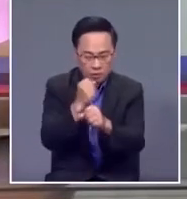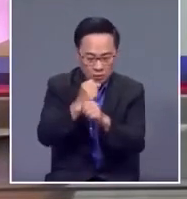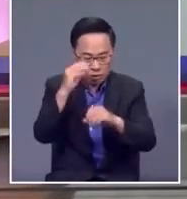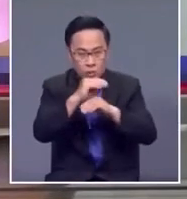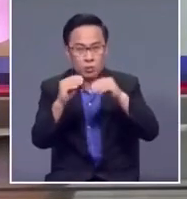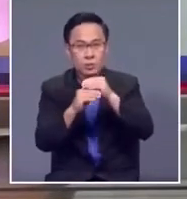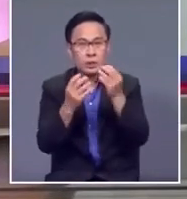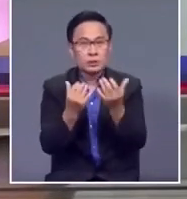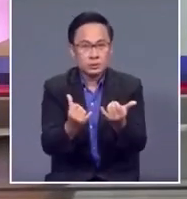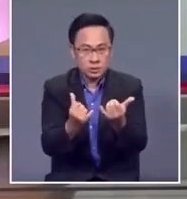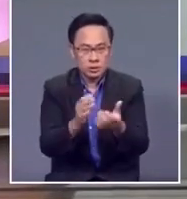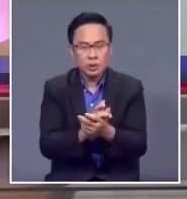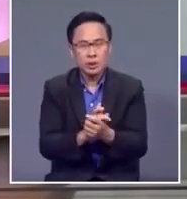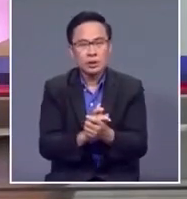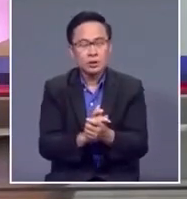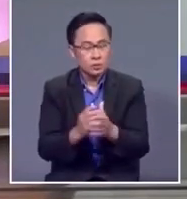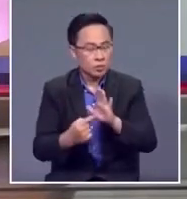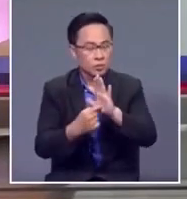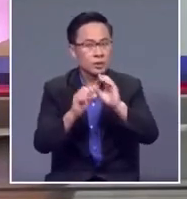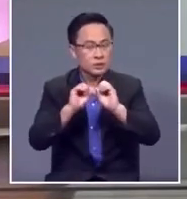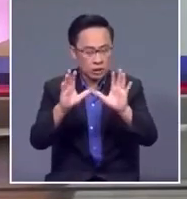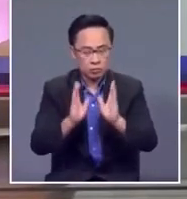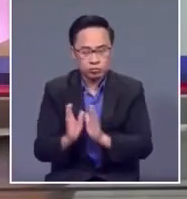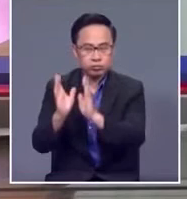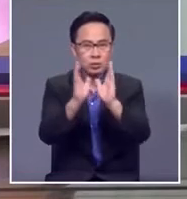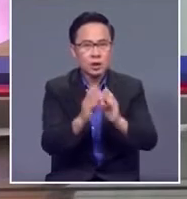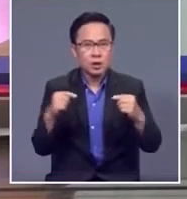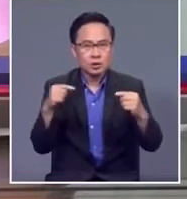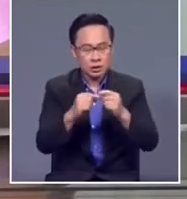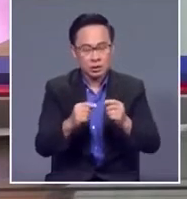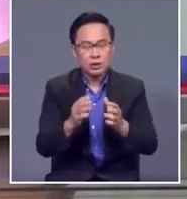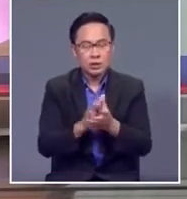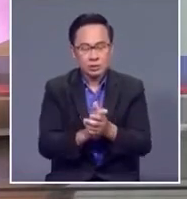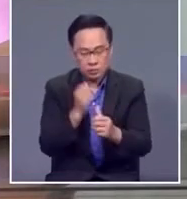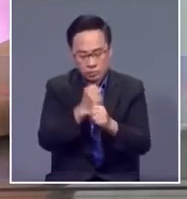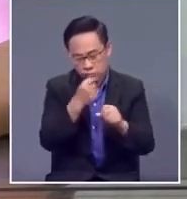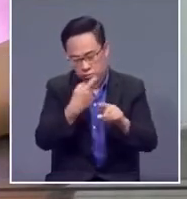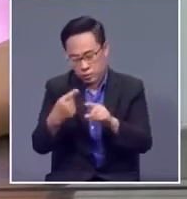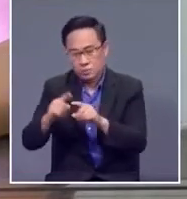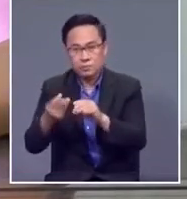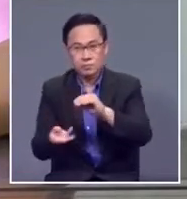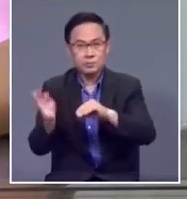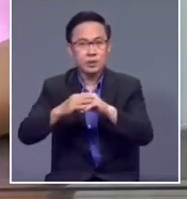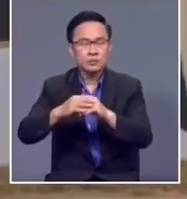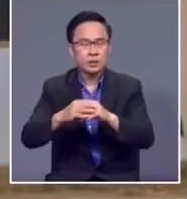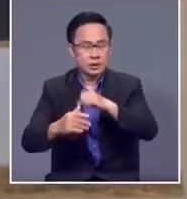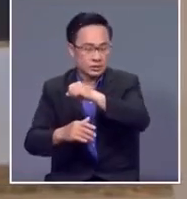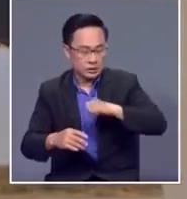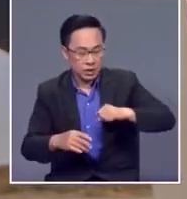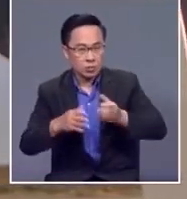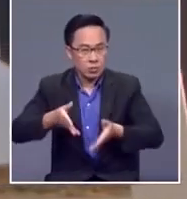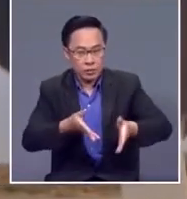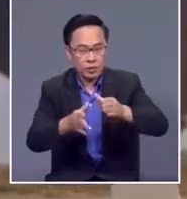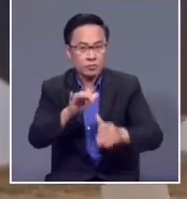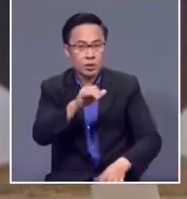ครับก็อาจจะมีการขยายผลนะครับไปทางฝั่งขวาของแม่น้ำยมนะครับโดยเฉพาะอย่างยิ่งในบึง3บึงนะ